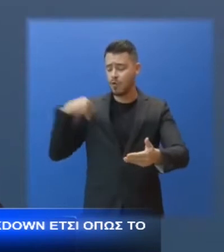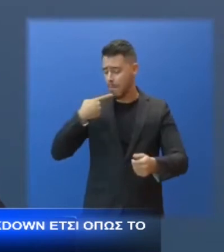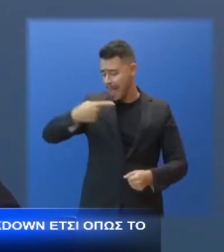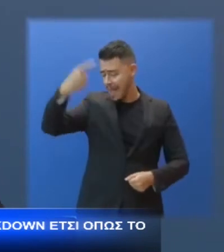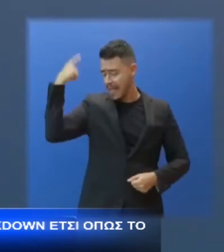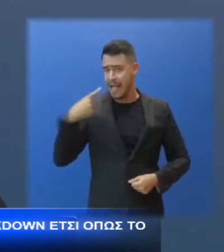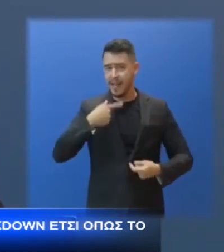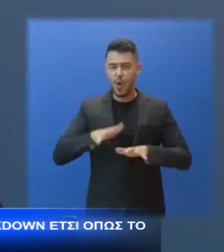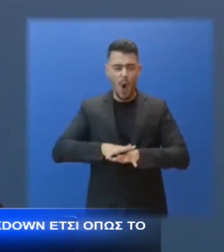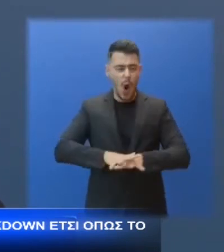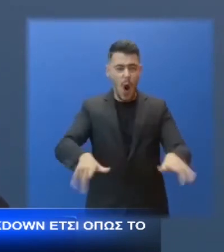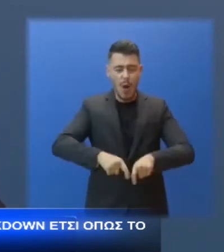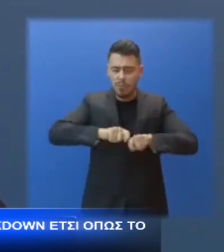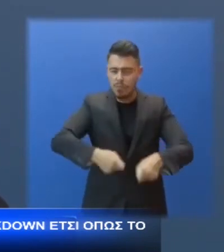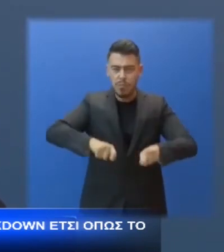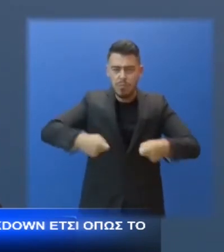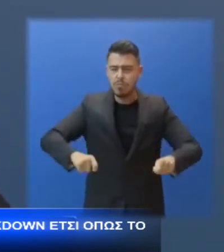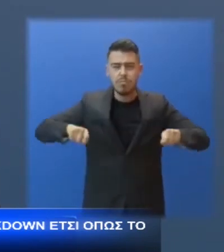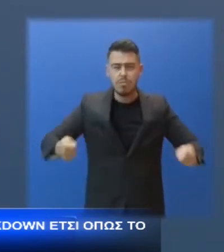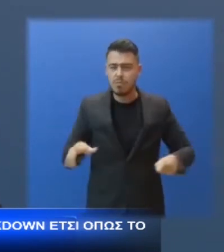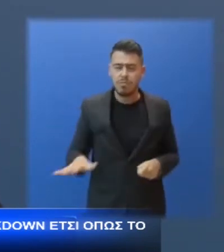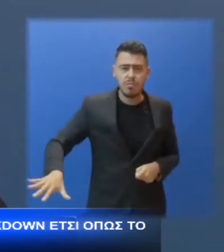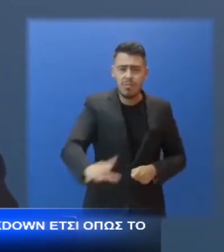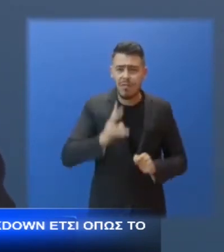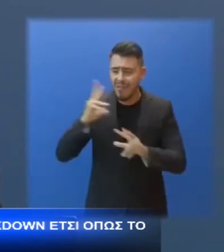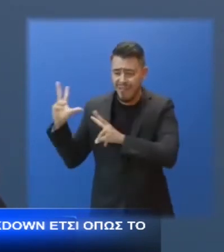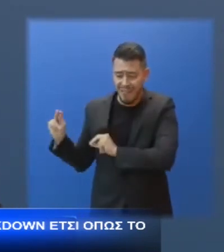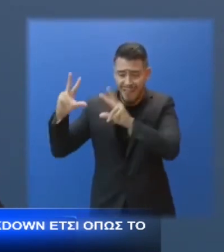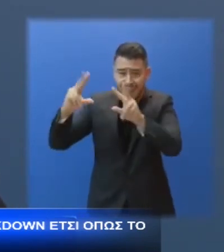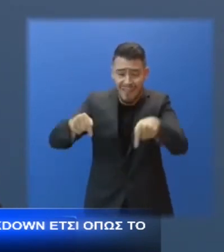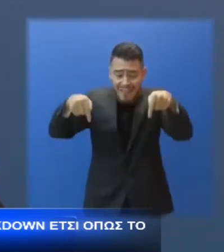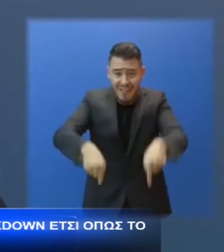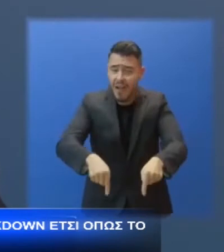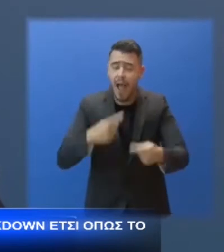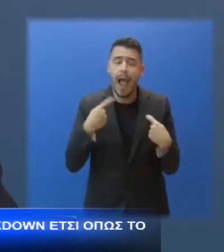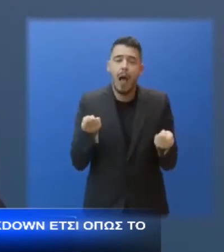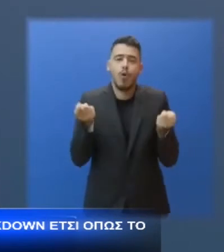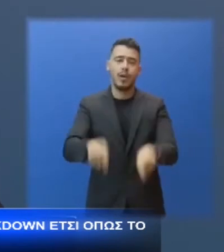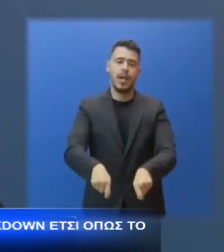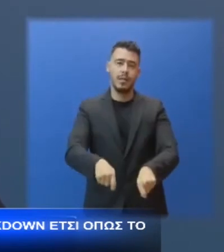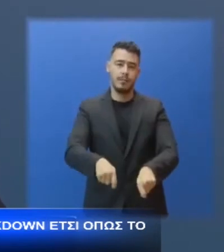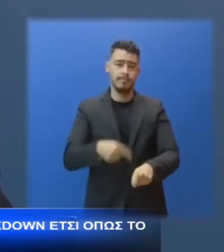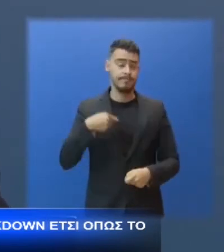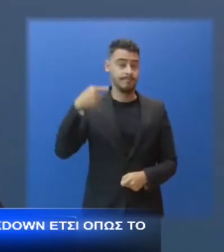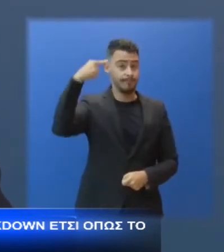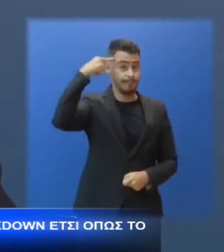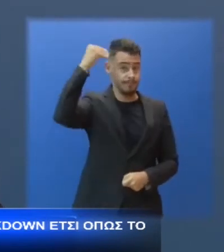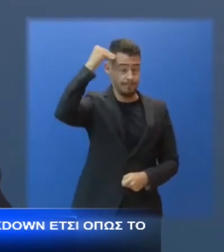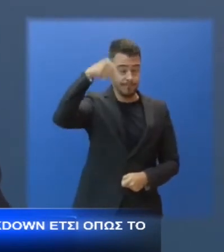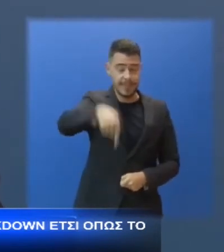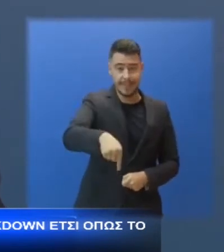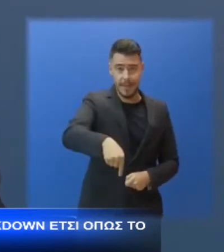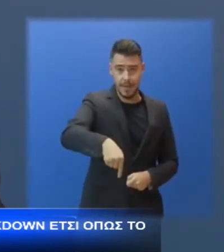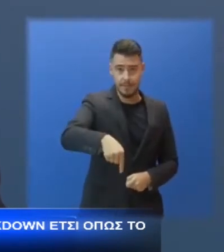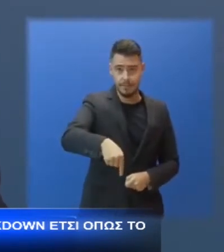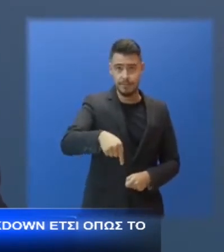το γνωρίζαμε και το ξέραμε την προηγούμενη περίοδο. Με την ευκαιρία να υπενθυμίσω ότι από σήμερα ανοίγει πλατφόρμα στην οποία